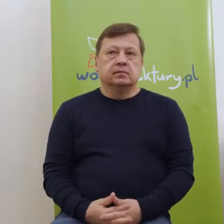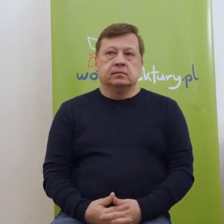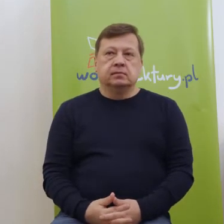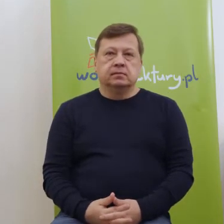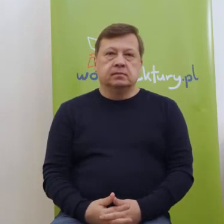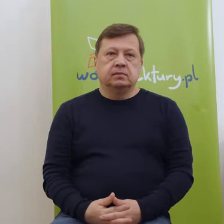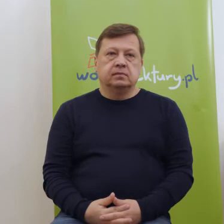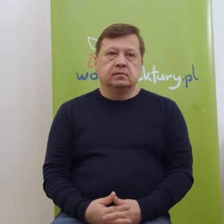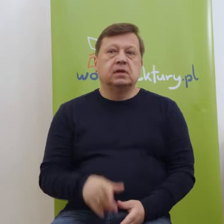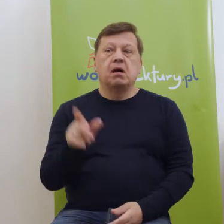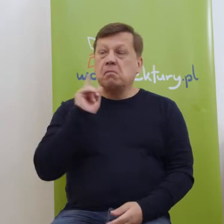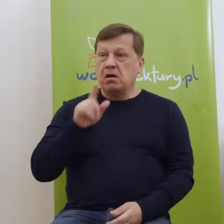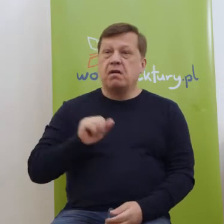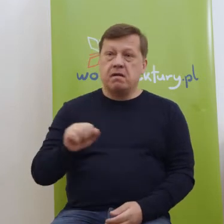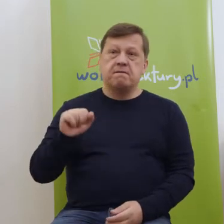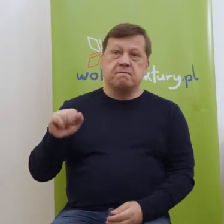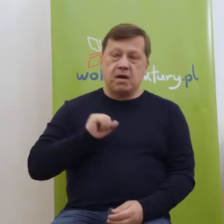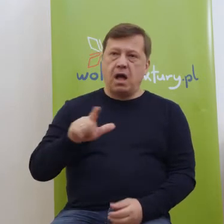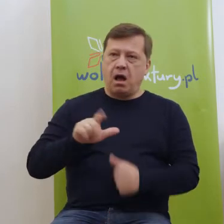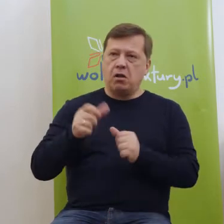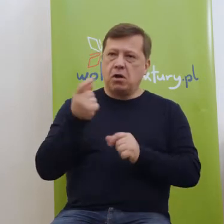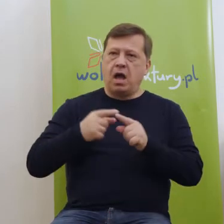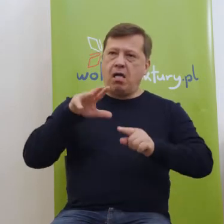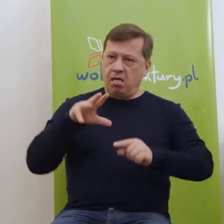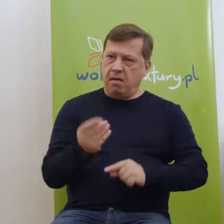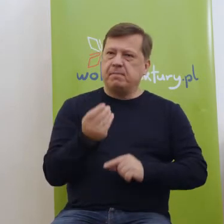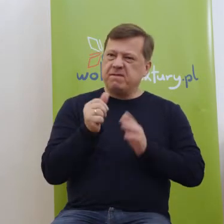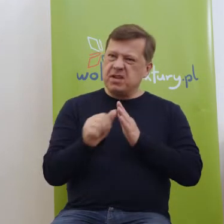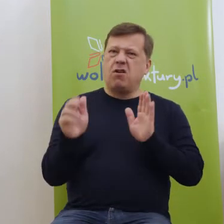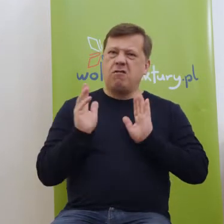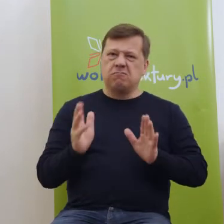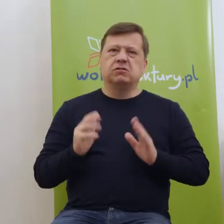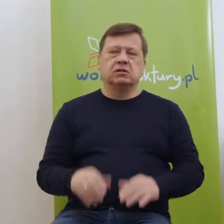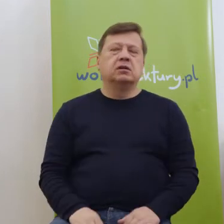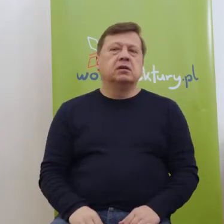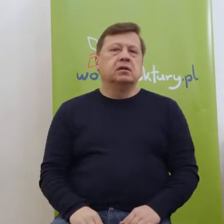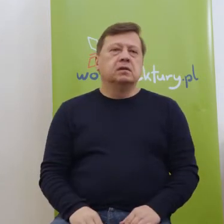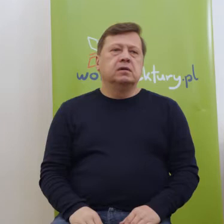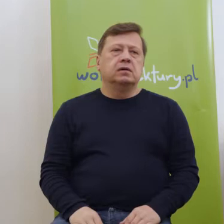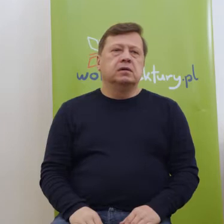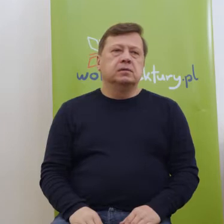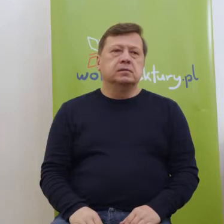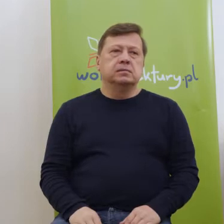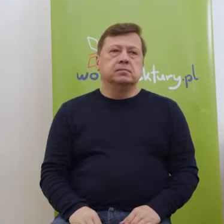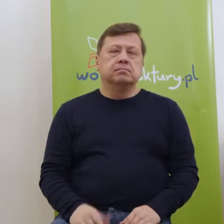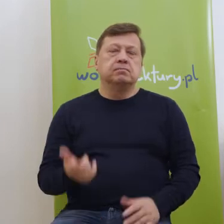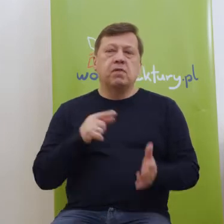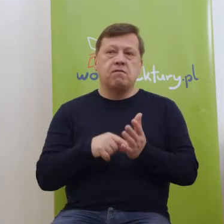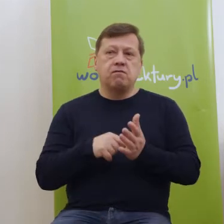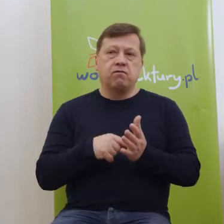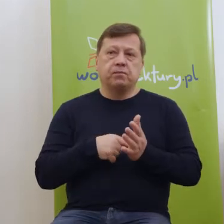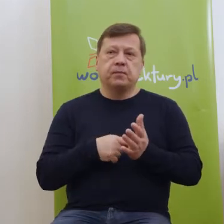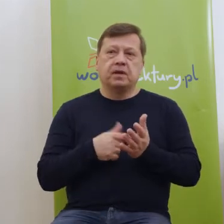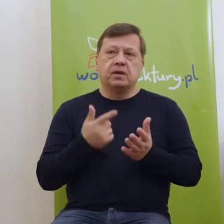To prawda, jest fajna, ale jest też właśnie niekonwencjonalna to, co powiedziałaś, że nie wstaje rano do krów, tylko no właśnie co jakiś